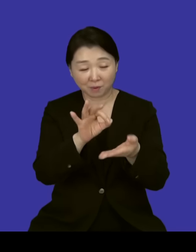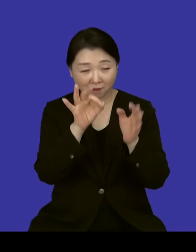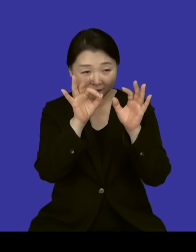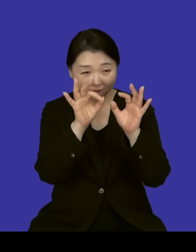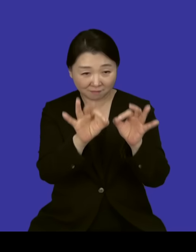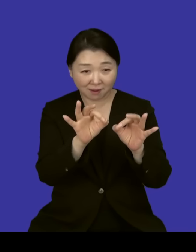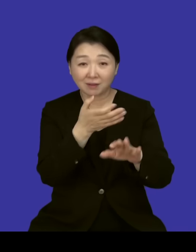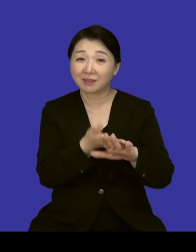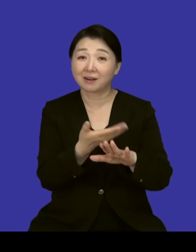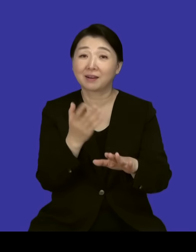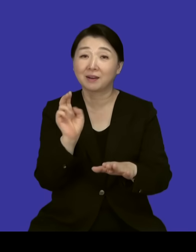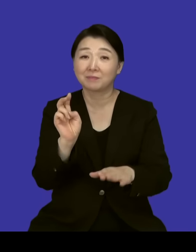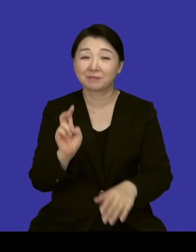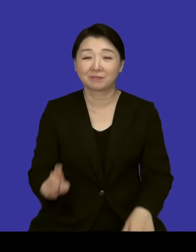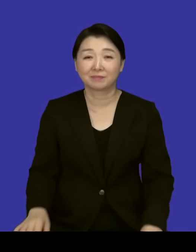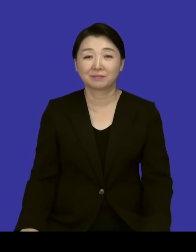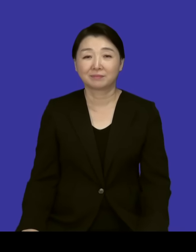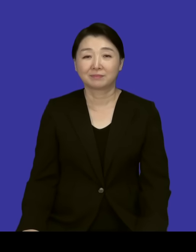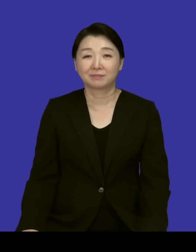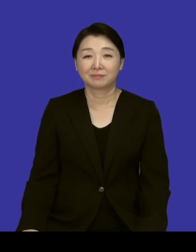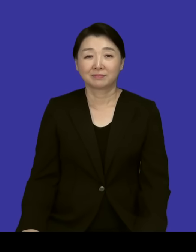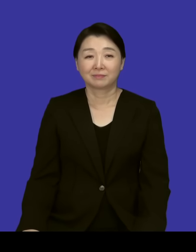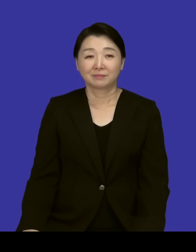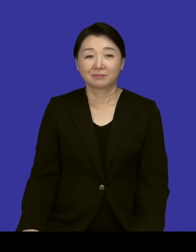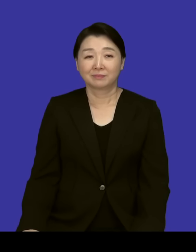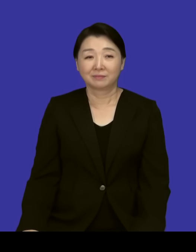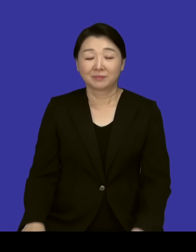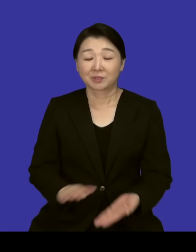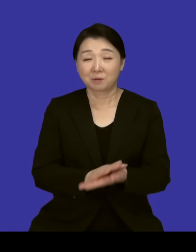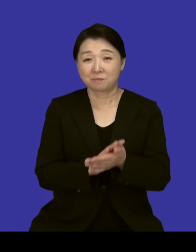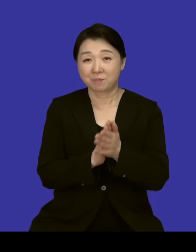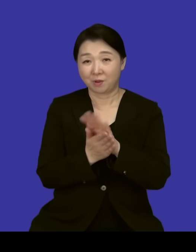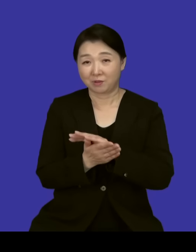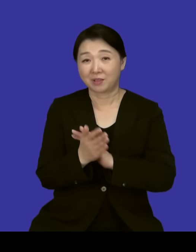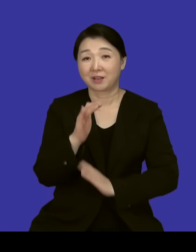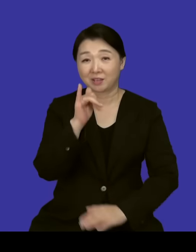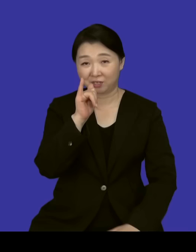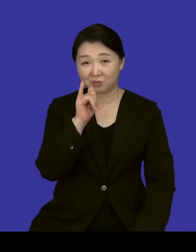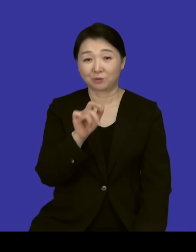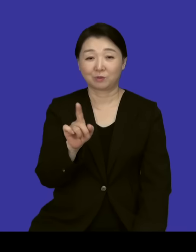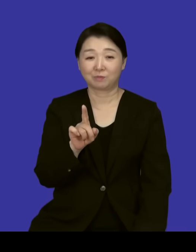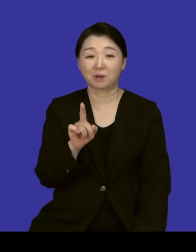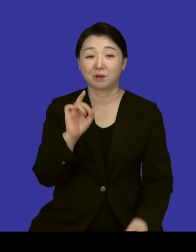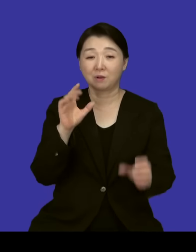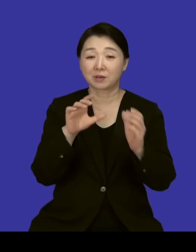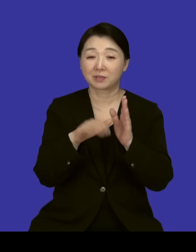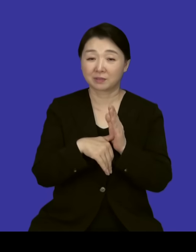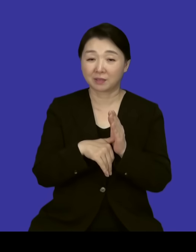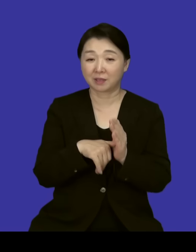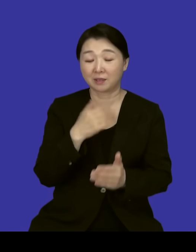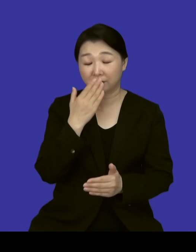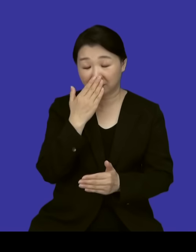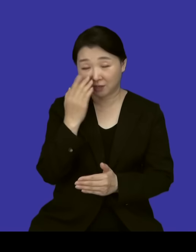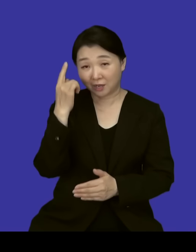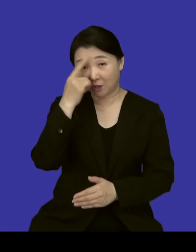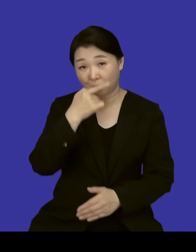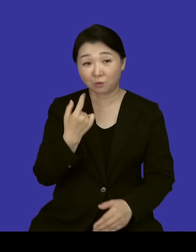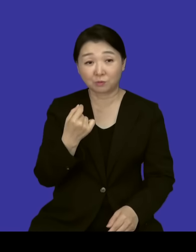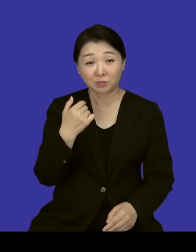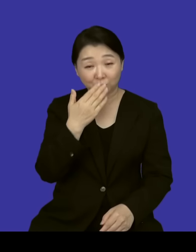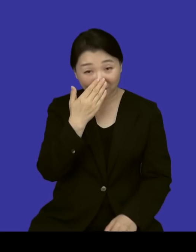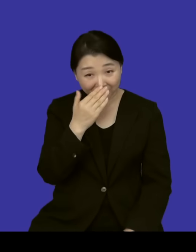어떤 변화가 있던가요? 그게 큰 변화가 있긴 있었습니다. 어릴 때는 좀 착한 얼굴이었다가